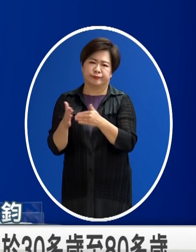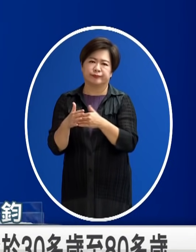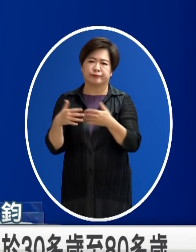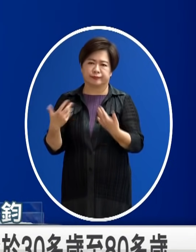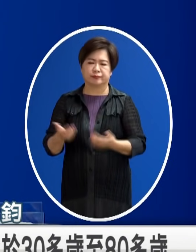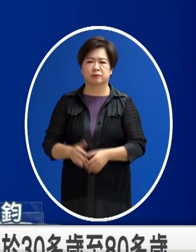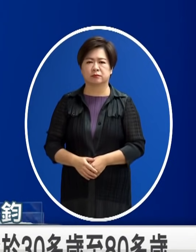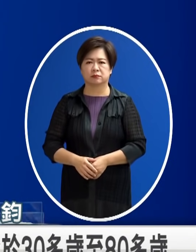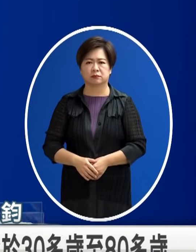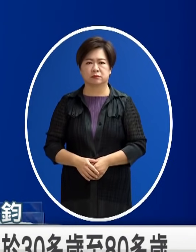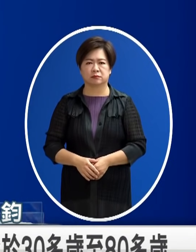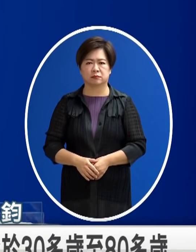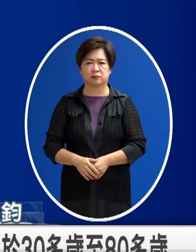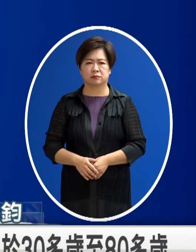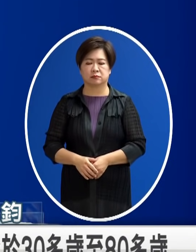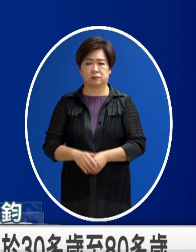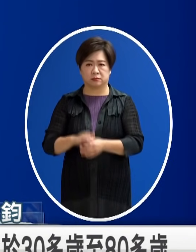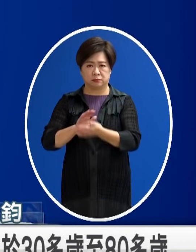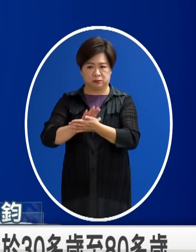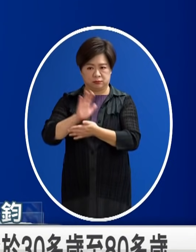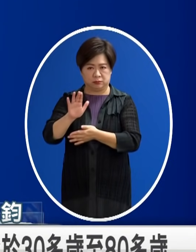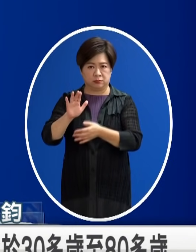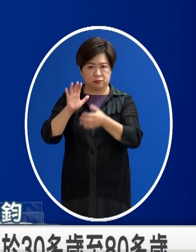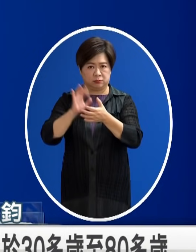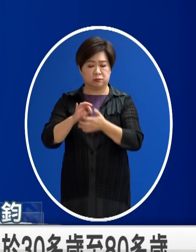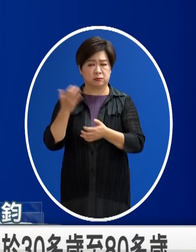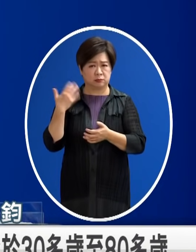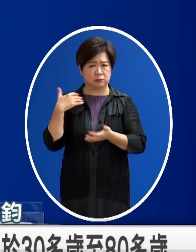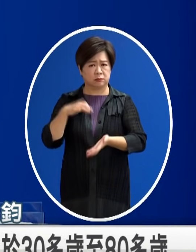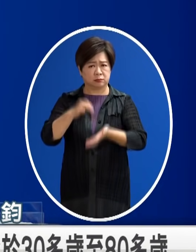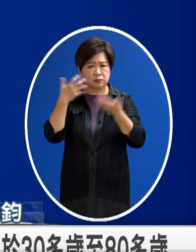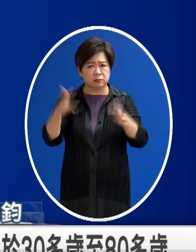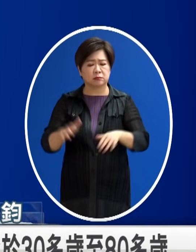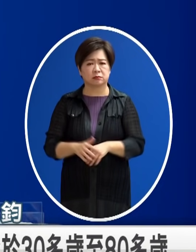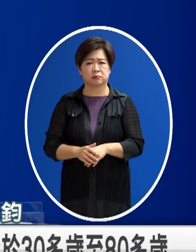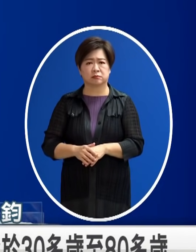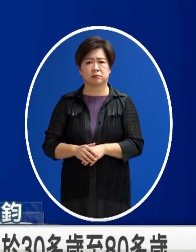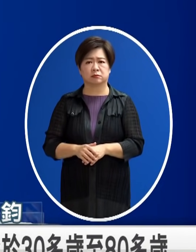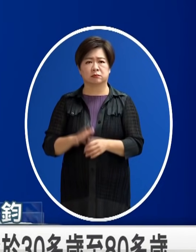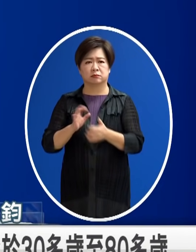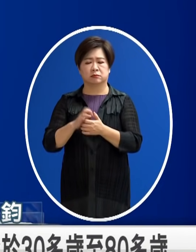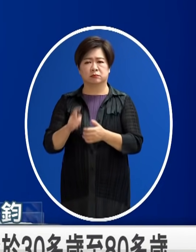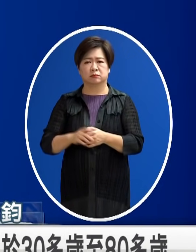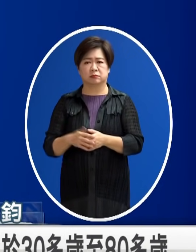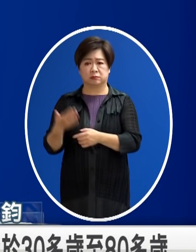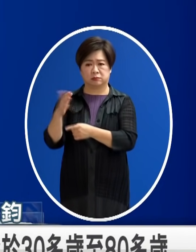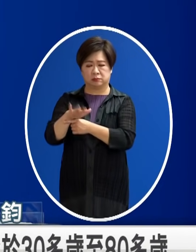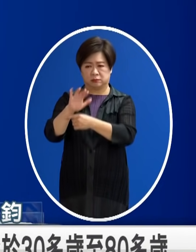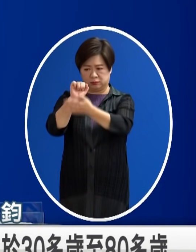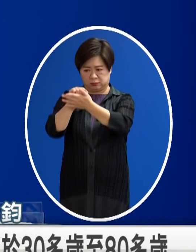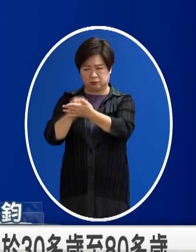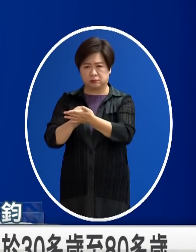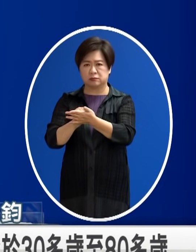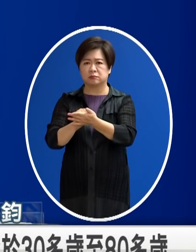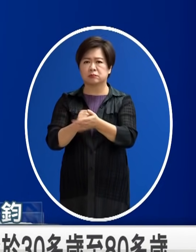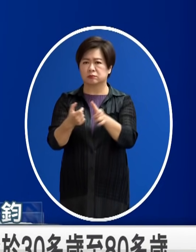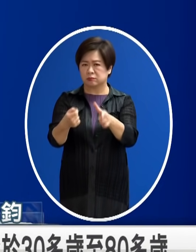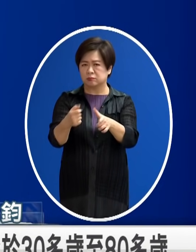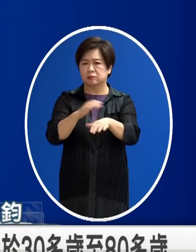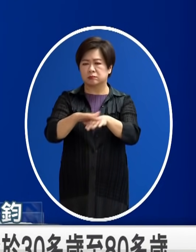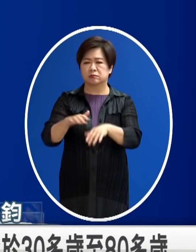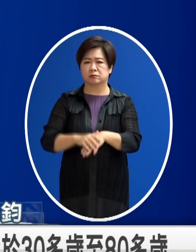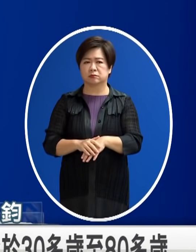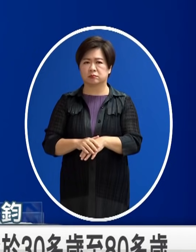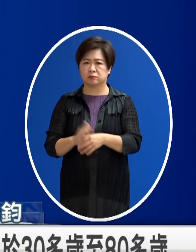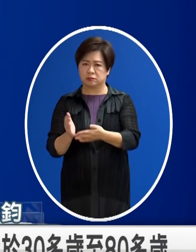出现哈。所以这个我们后续，因为我曾经讲过，我们都是把全死因跟大家做一个说明哈。不过这个归类上，大概